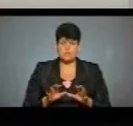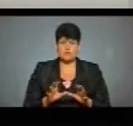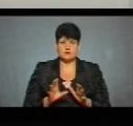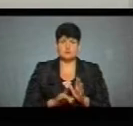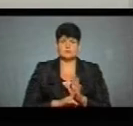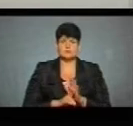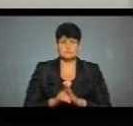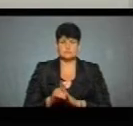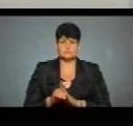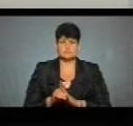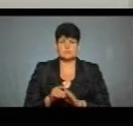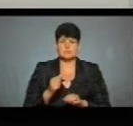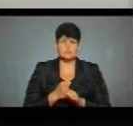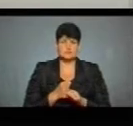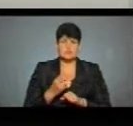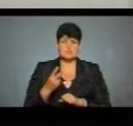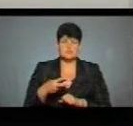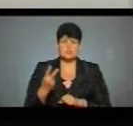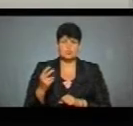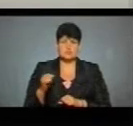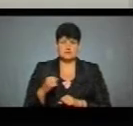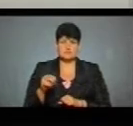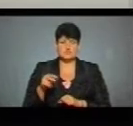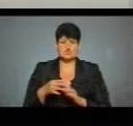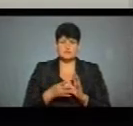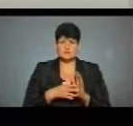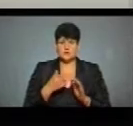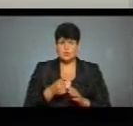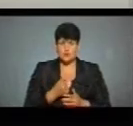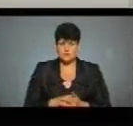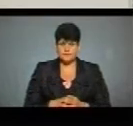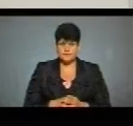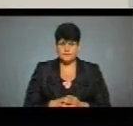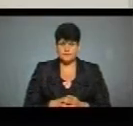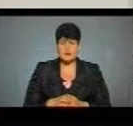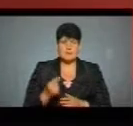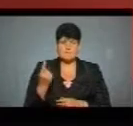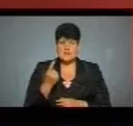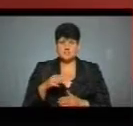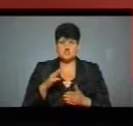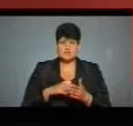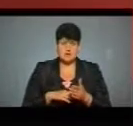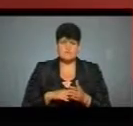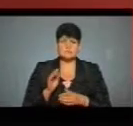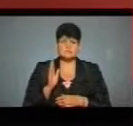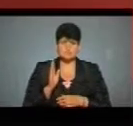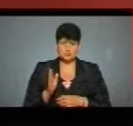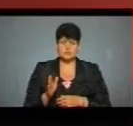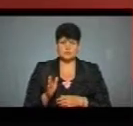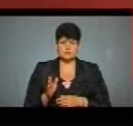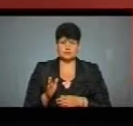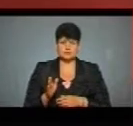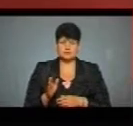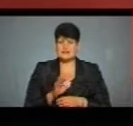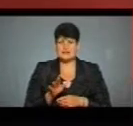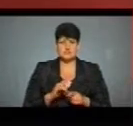вступає в силу з 22 серпня 2019 року. Тобто, але перші штрафи будуть, скажімо,